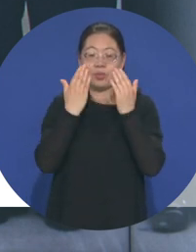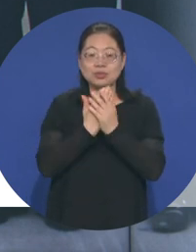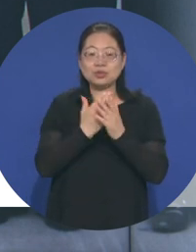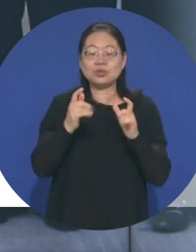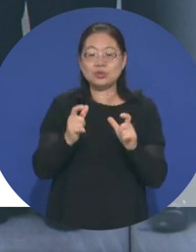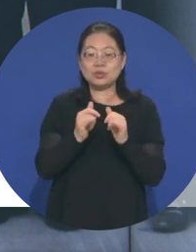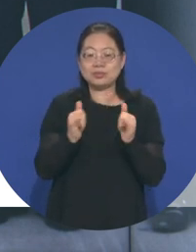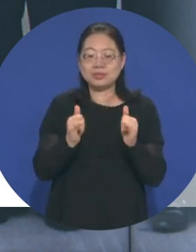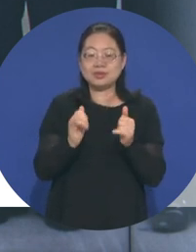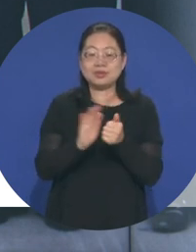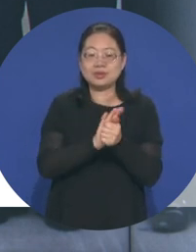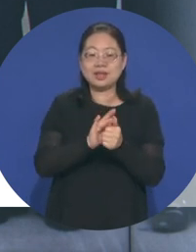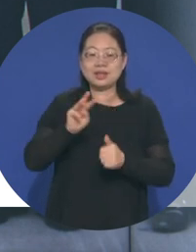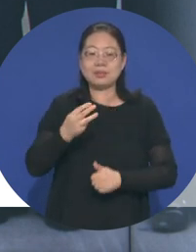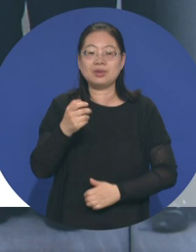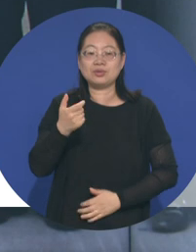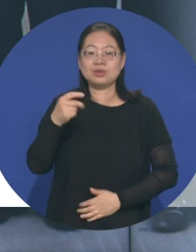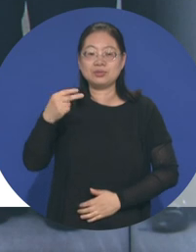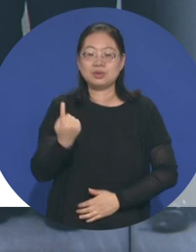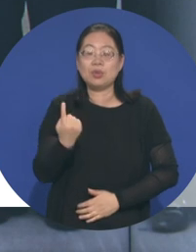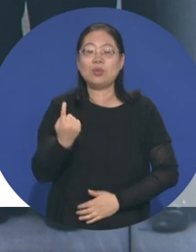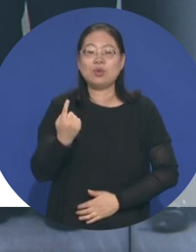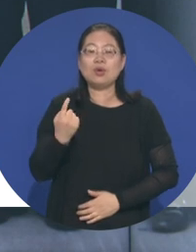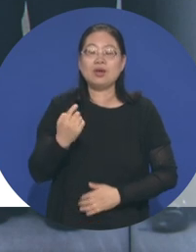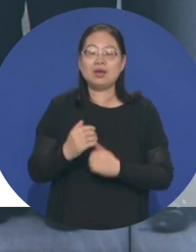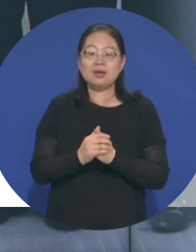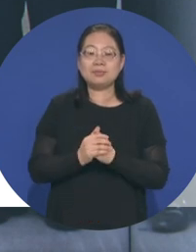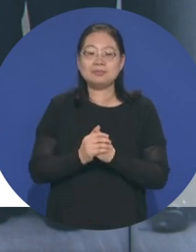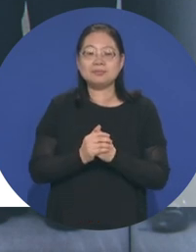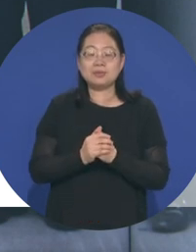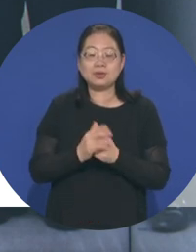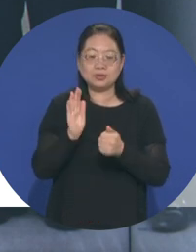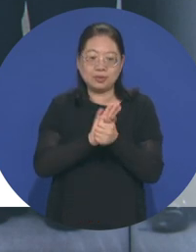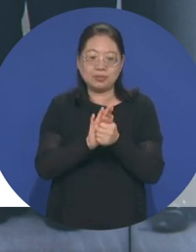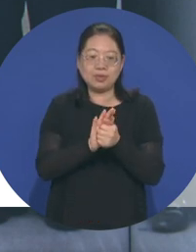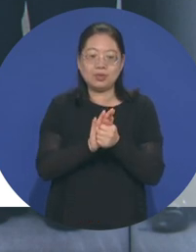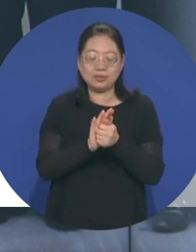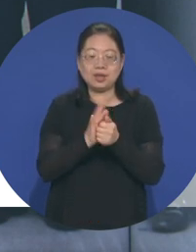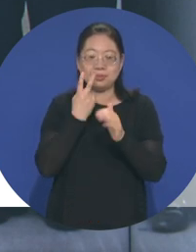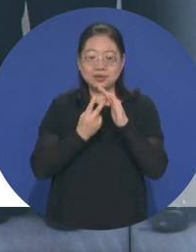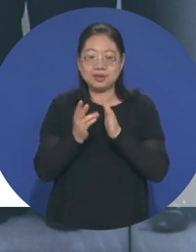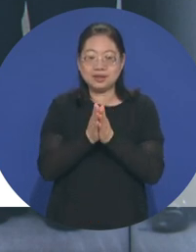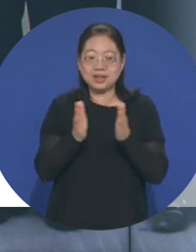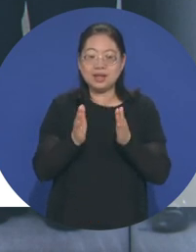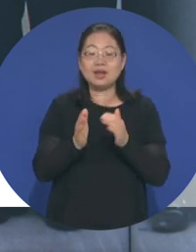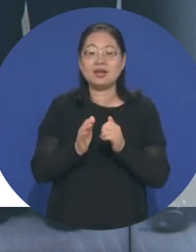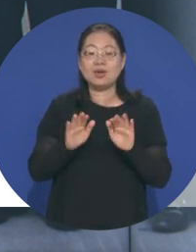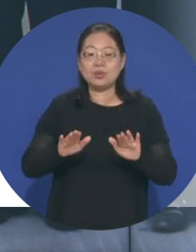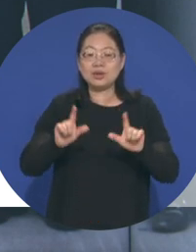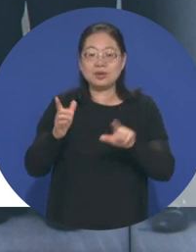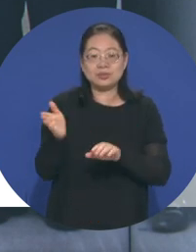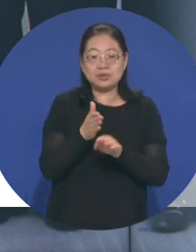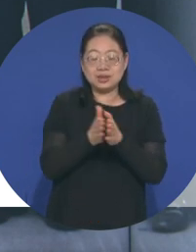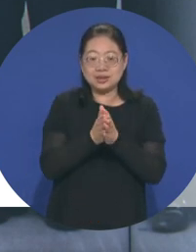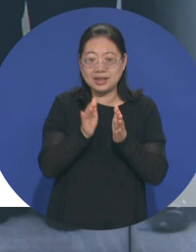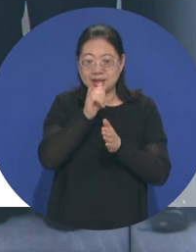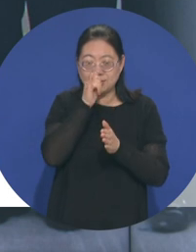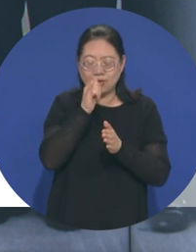하는 360도 돌봄 정책의 비전을 선포하고 올해 1월부터 본격 시행에 들어갔는데요. 호응이